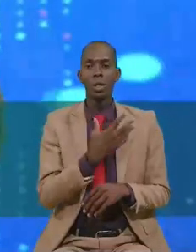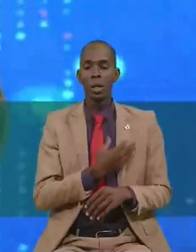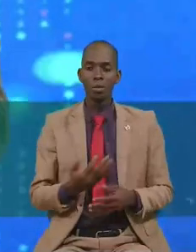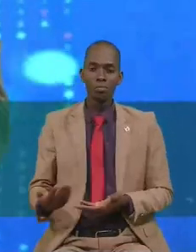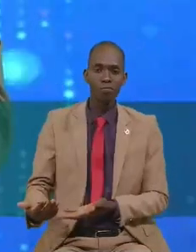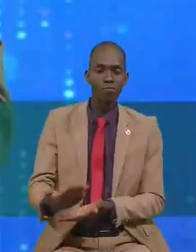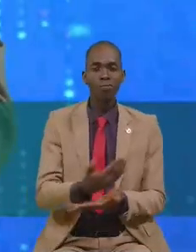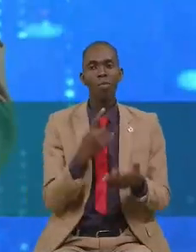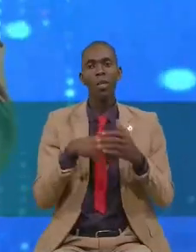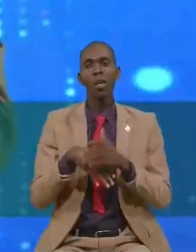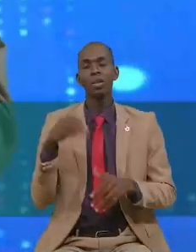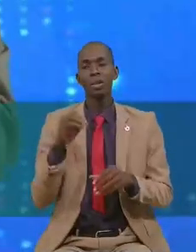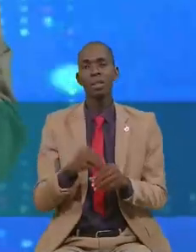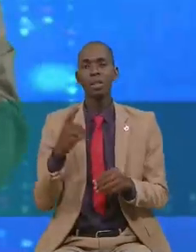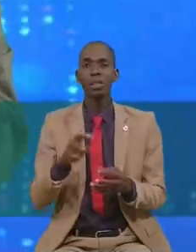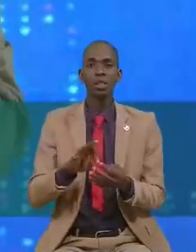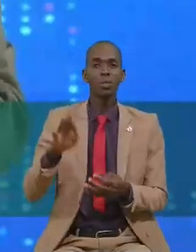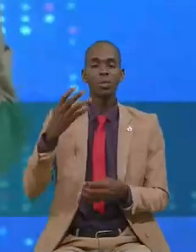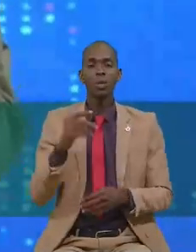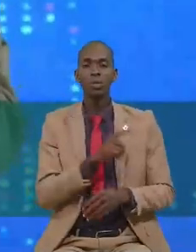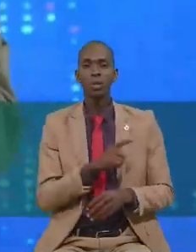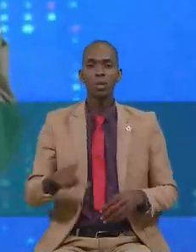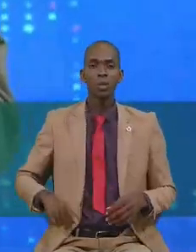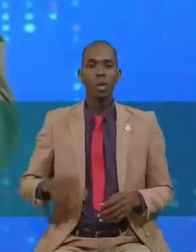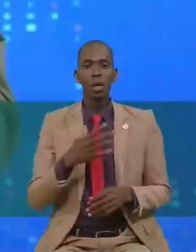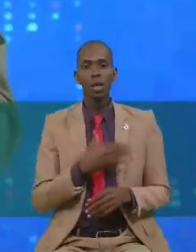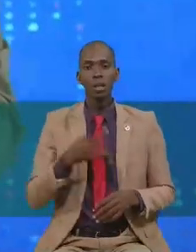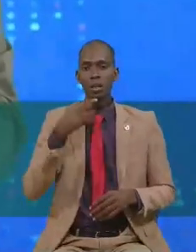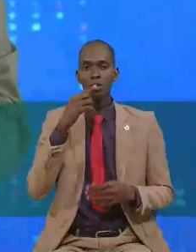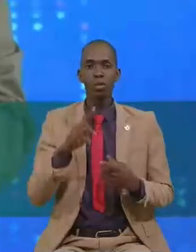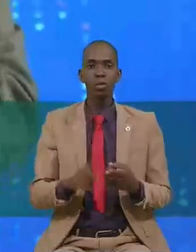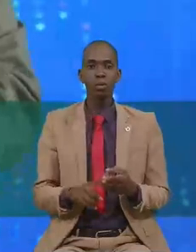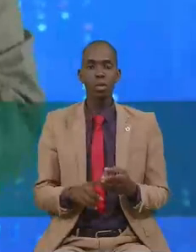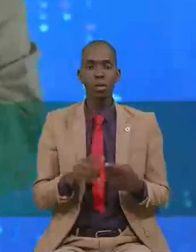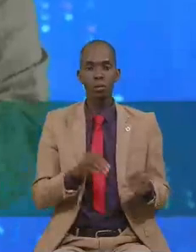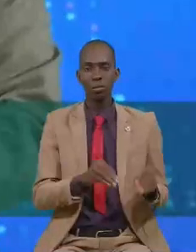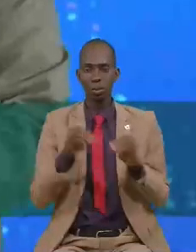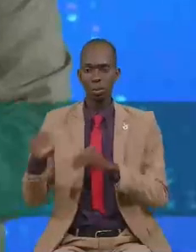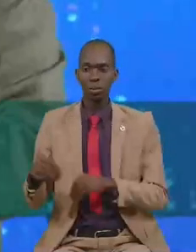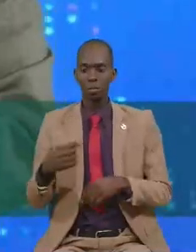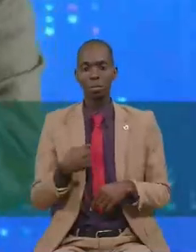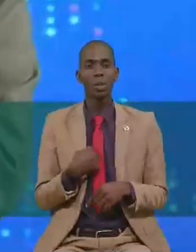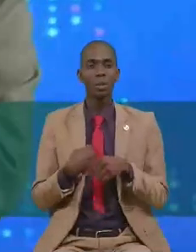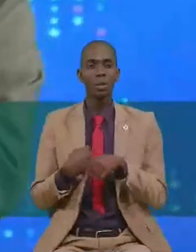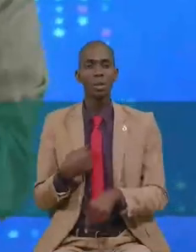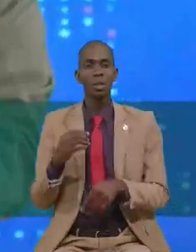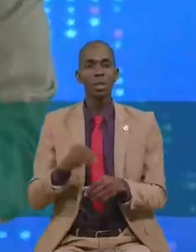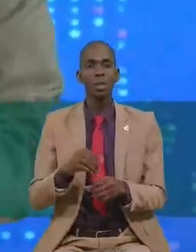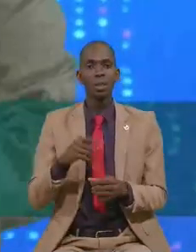transporta en esprit, et me déposa dans le milieu d'une vallée